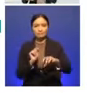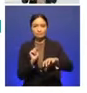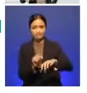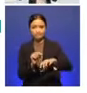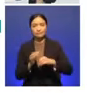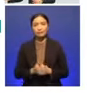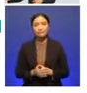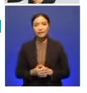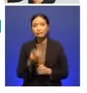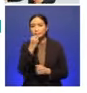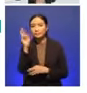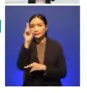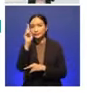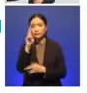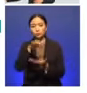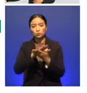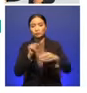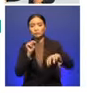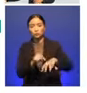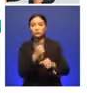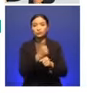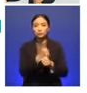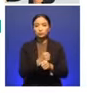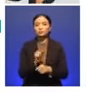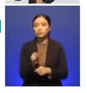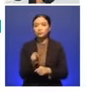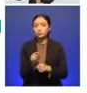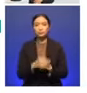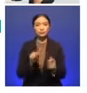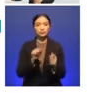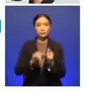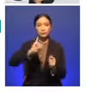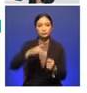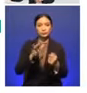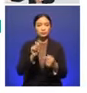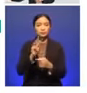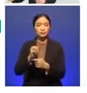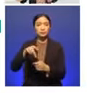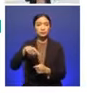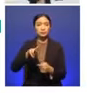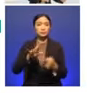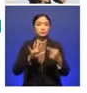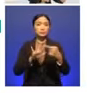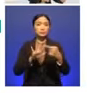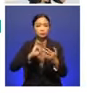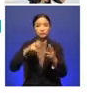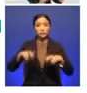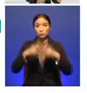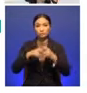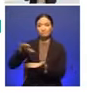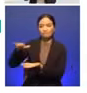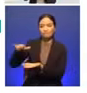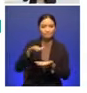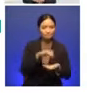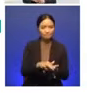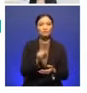ก็นำอาหารกลางวันจากที่ผลิตได้ภายในท้องถิ่นนะครับที่อำเภอจอมพระจังหวัดสุรินทร์เข้ามาใช้ภายในโรงเรียนนะครับ